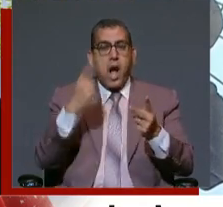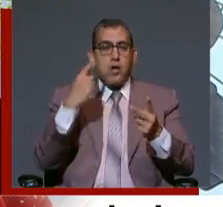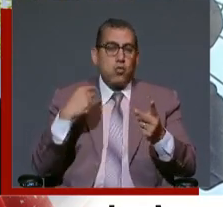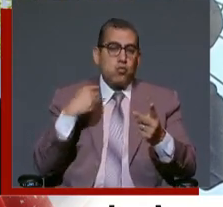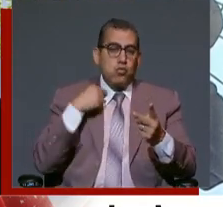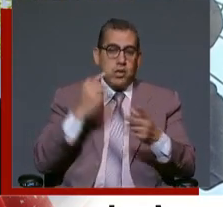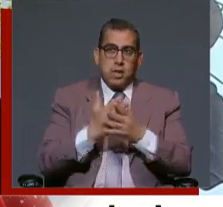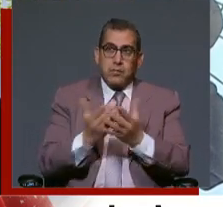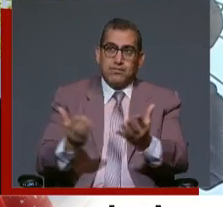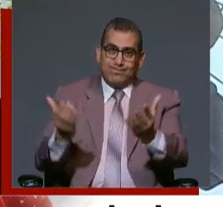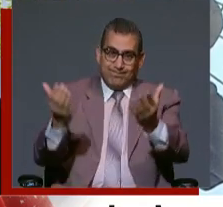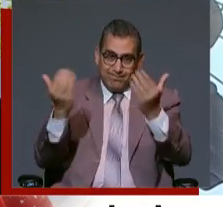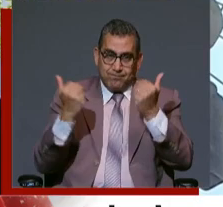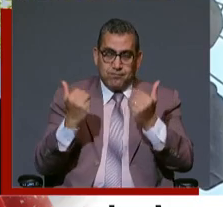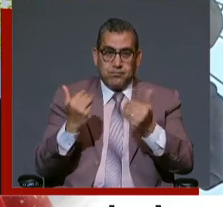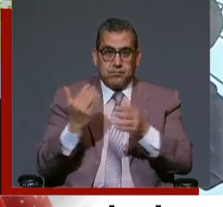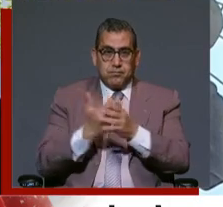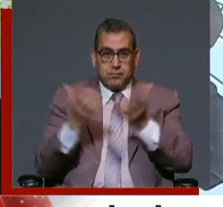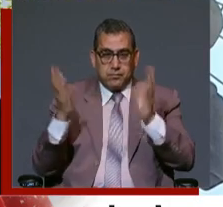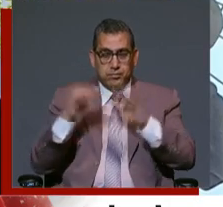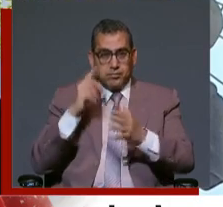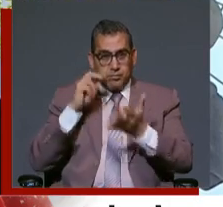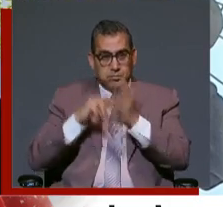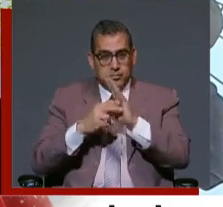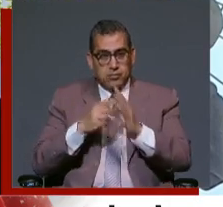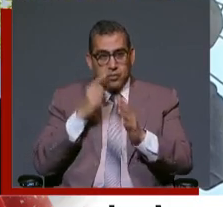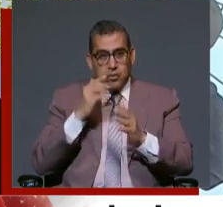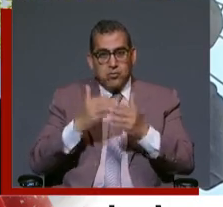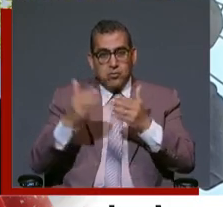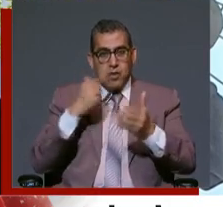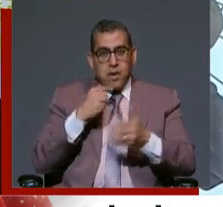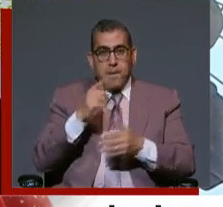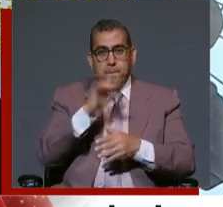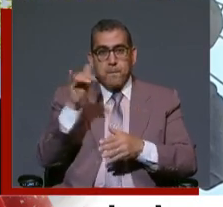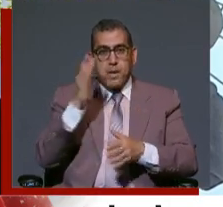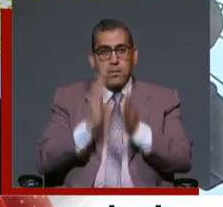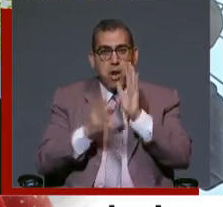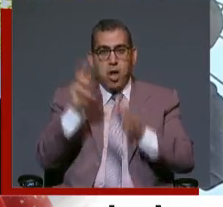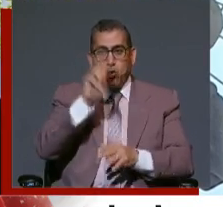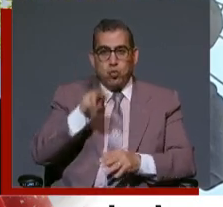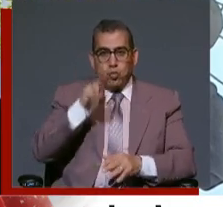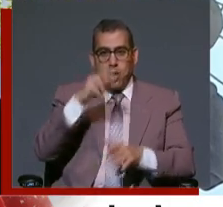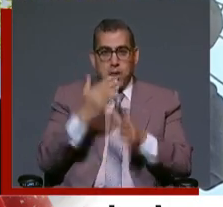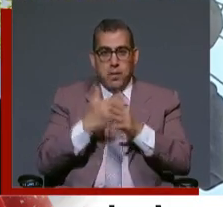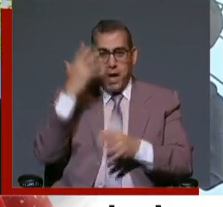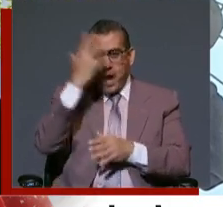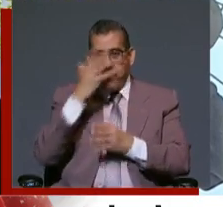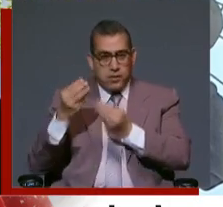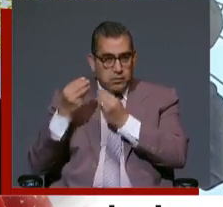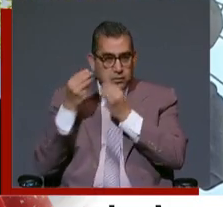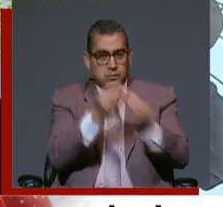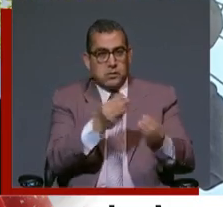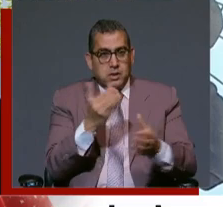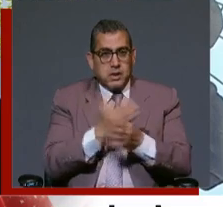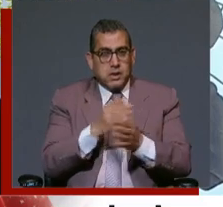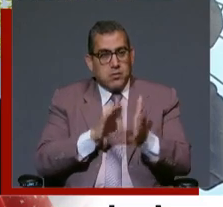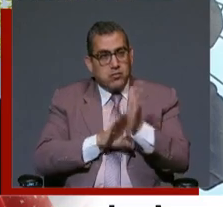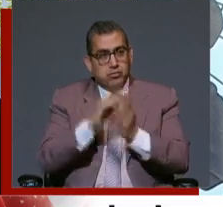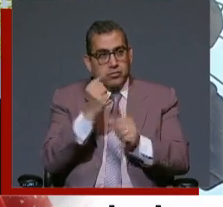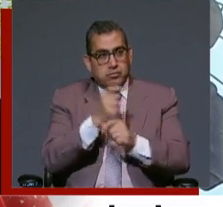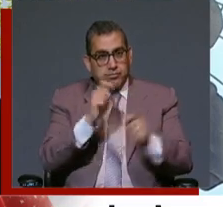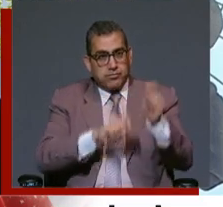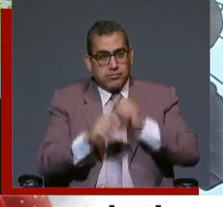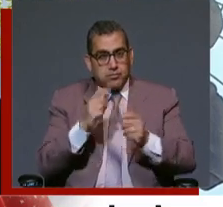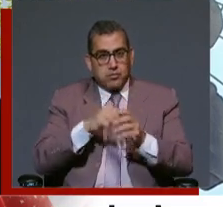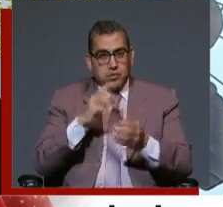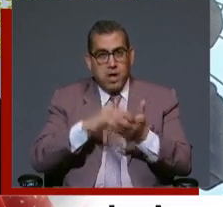لتعبئة 1.4 مليار دولار من أجل الانكباب على معالجة آثار